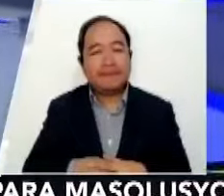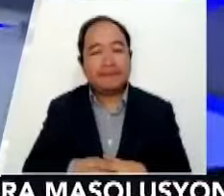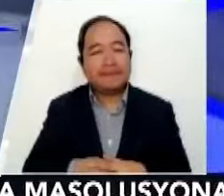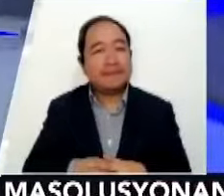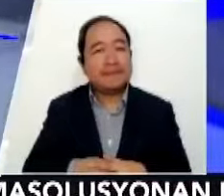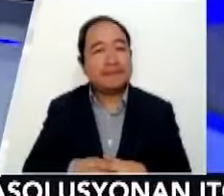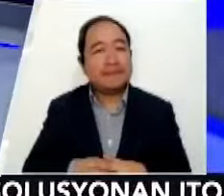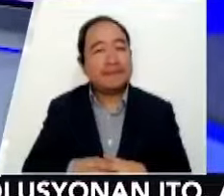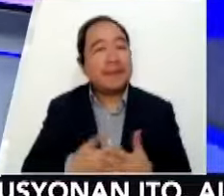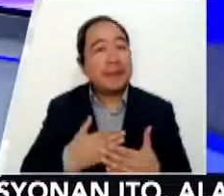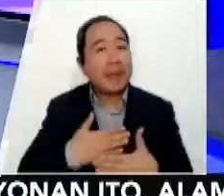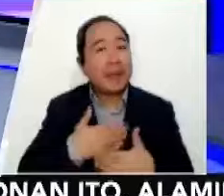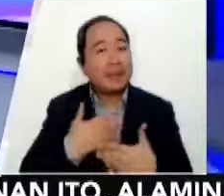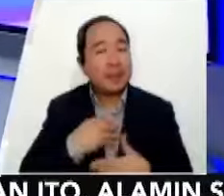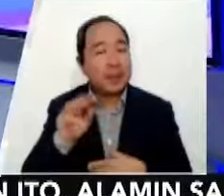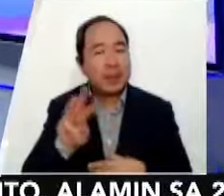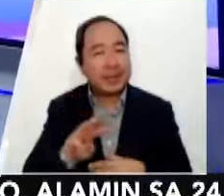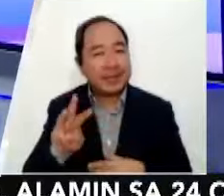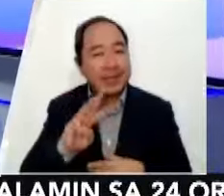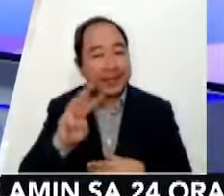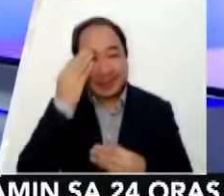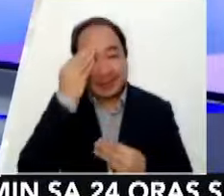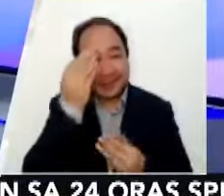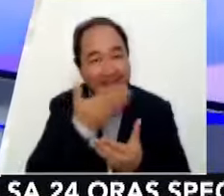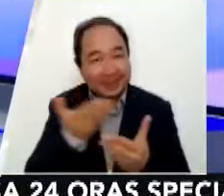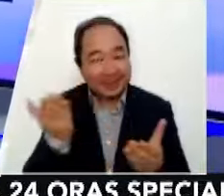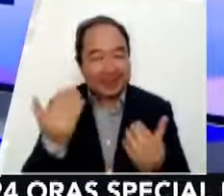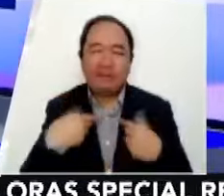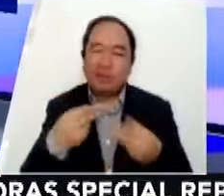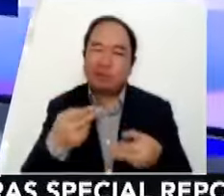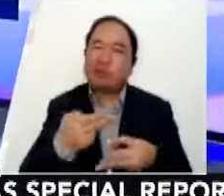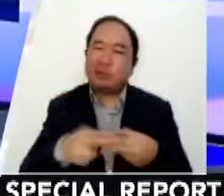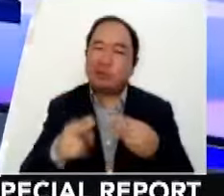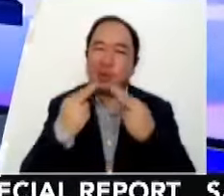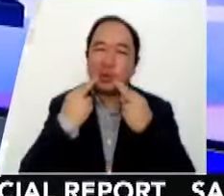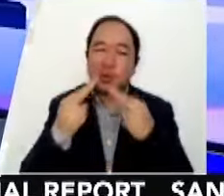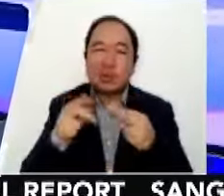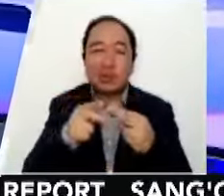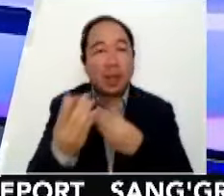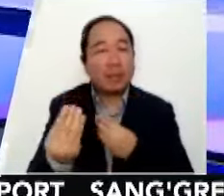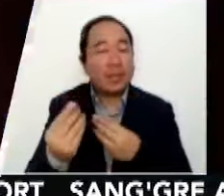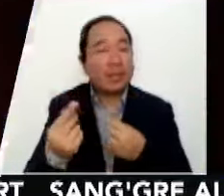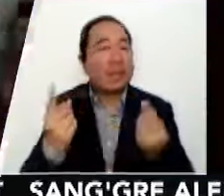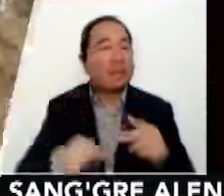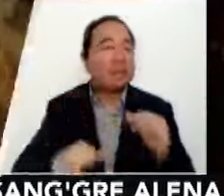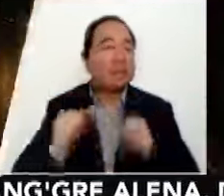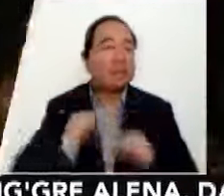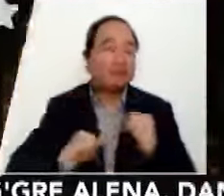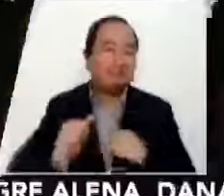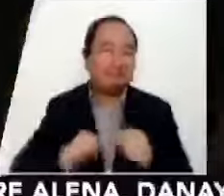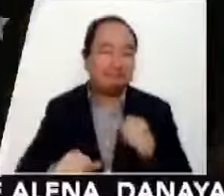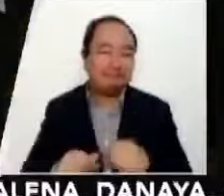Happy midweek, mga kapuso! Mabilis na chikahan agad para updated sa showbiz happening.